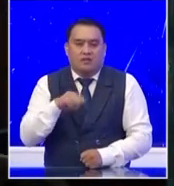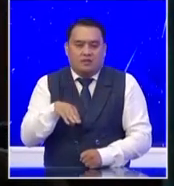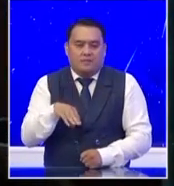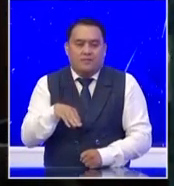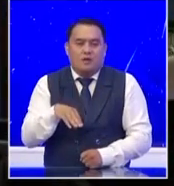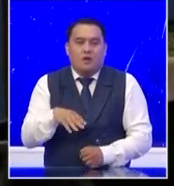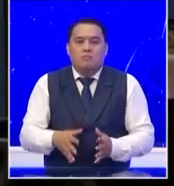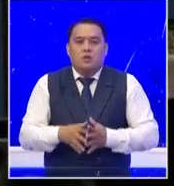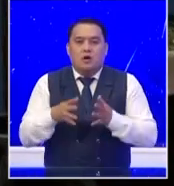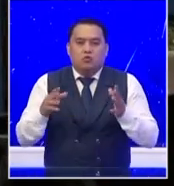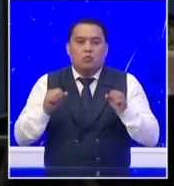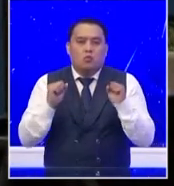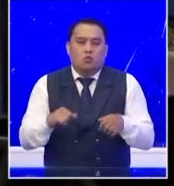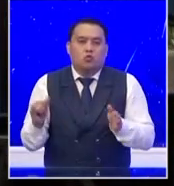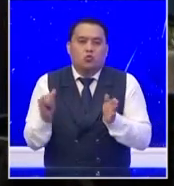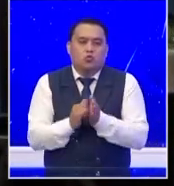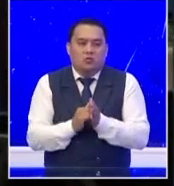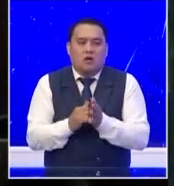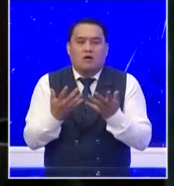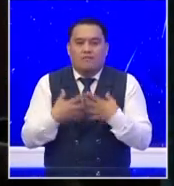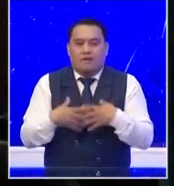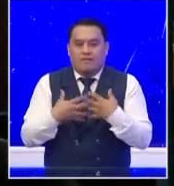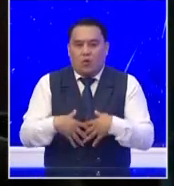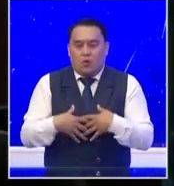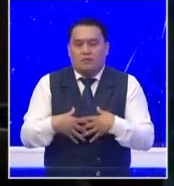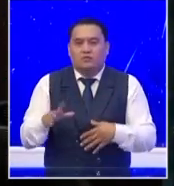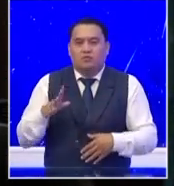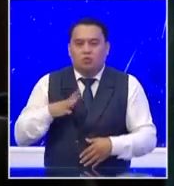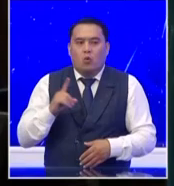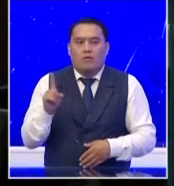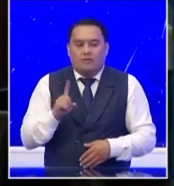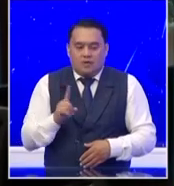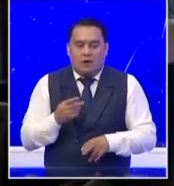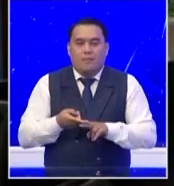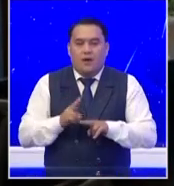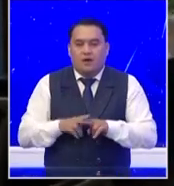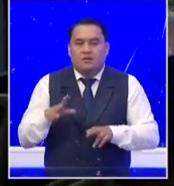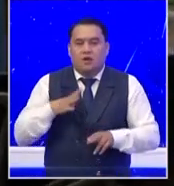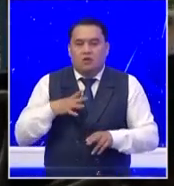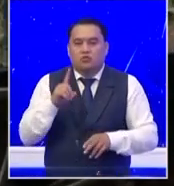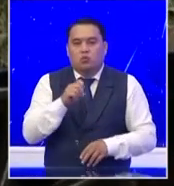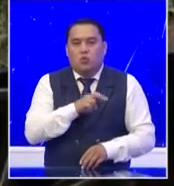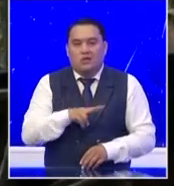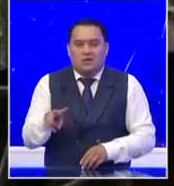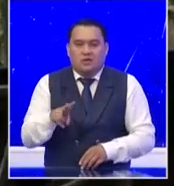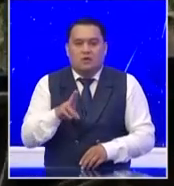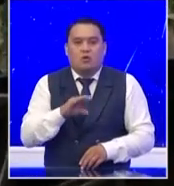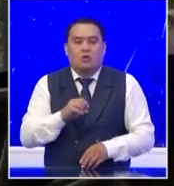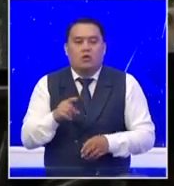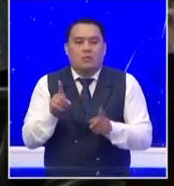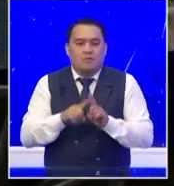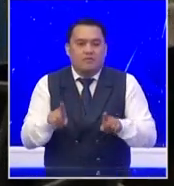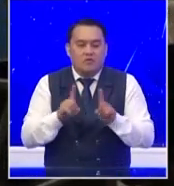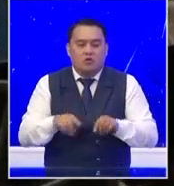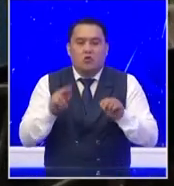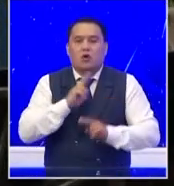объеме кобылевого молока можно установить этот аппарат. Сюда можно поставить сразу 3 50 или 100 литровых куба. И они одновременно